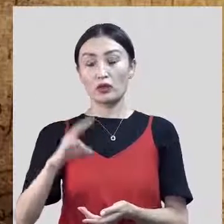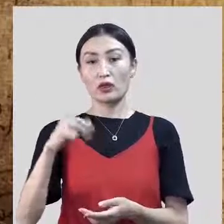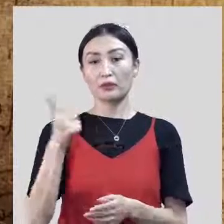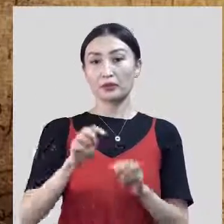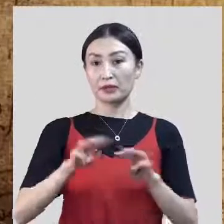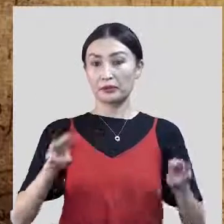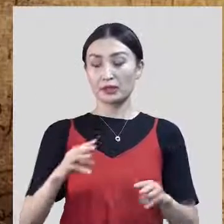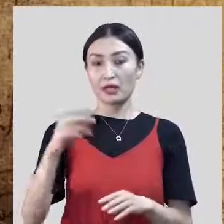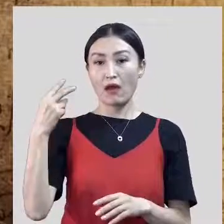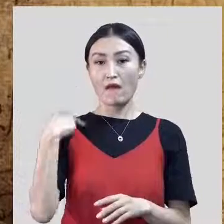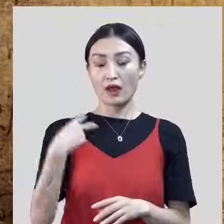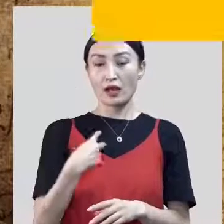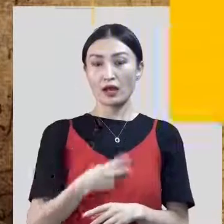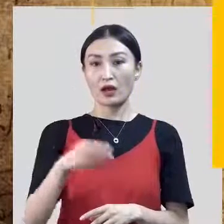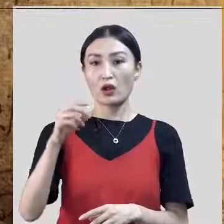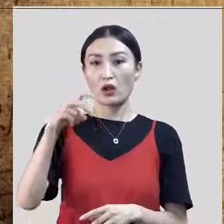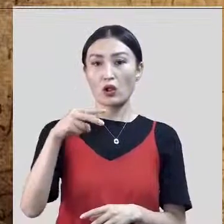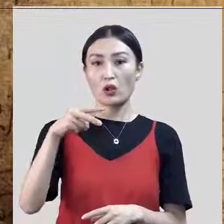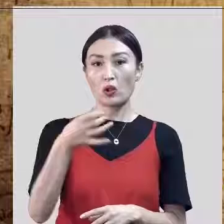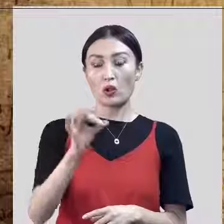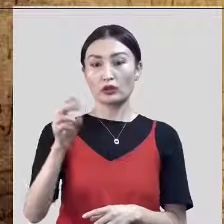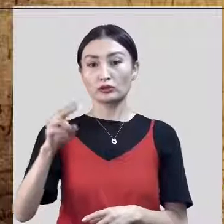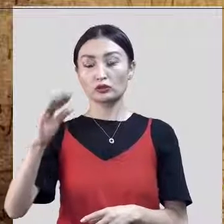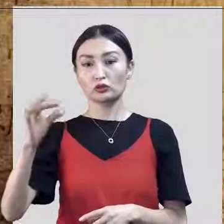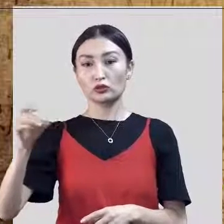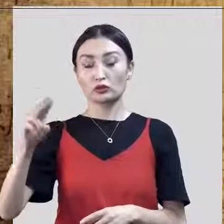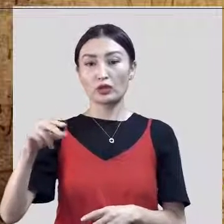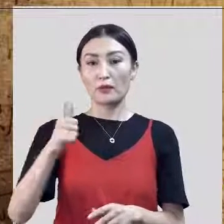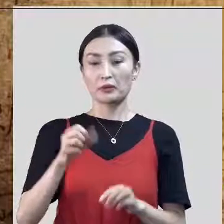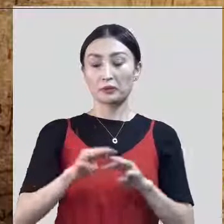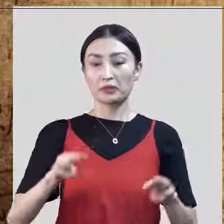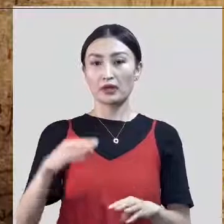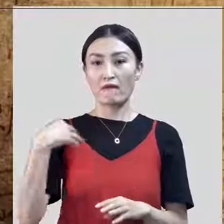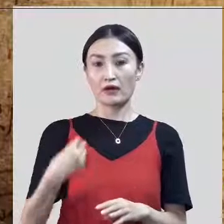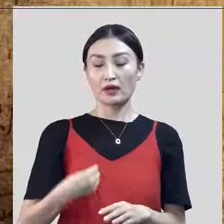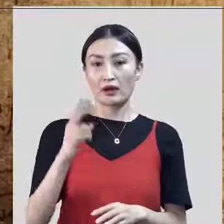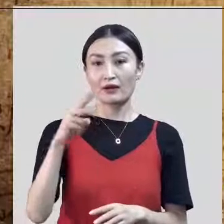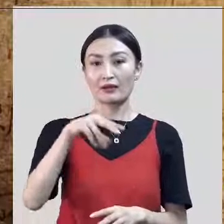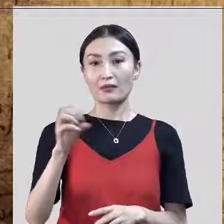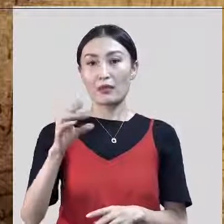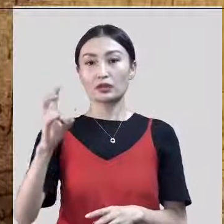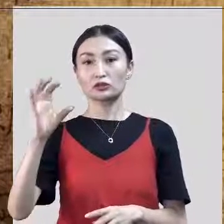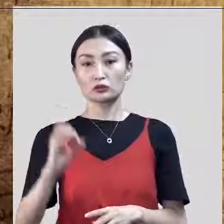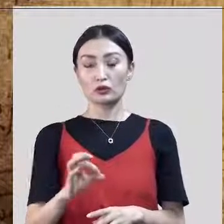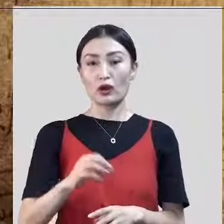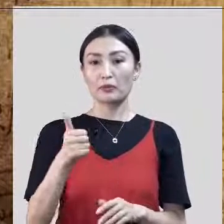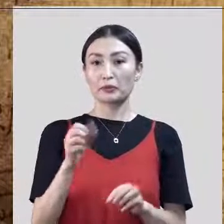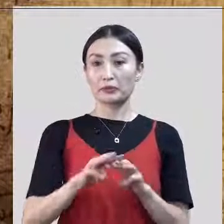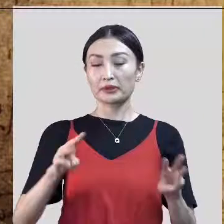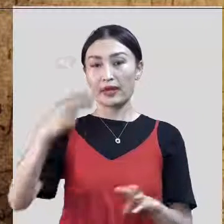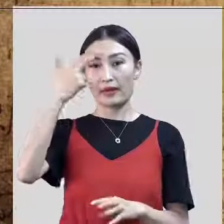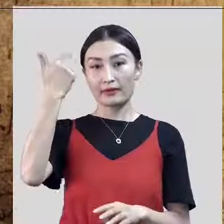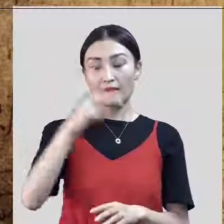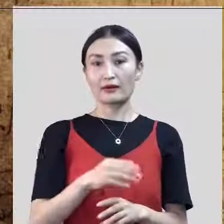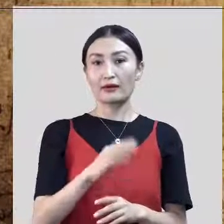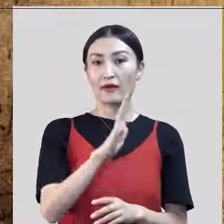премьер-министр великобритании дэвид ллойд джордж премьер-министр франции джордж клемансо и премьер-министр италии